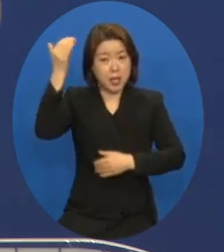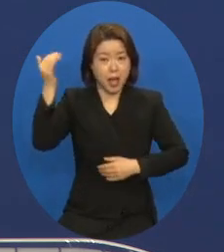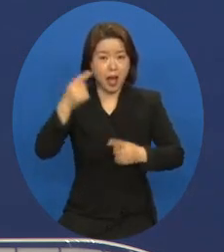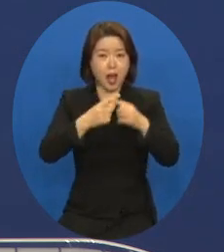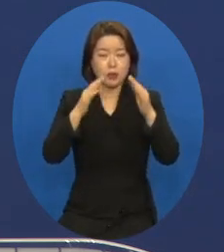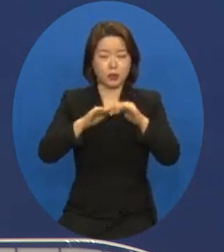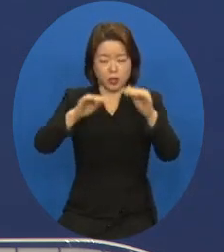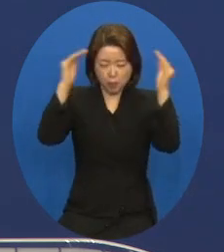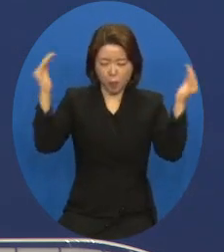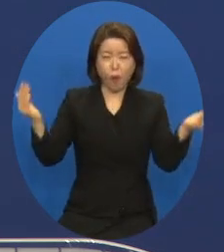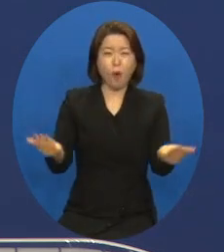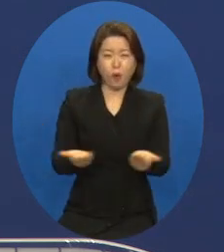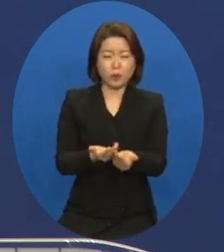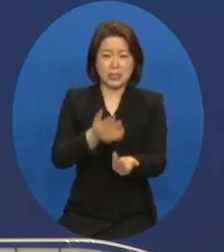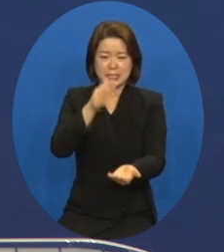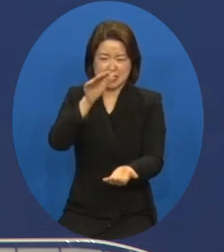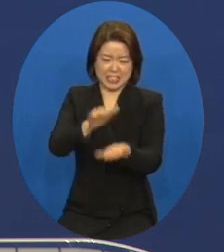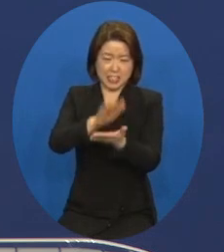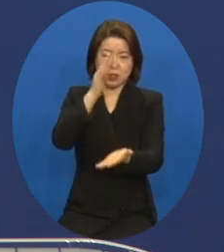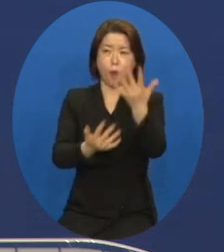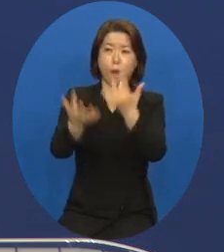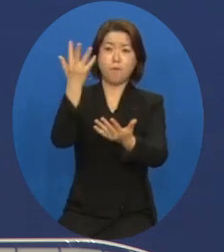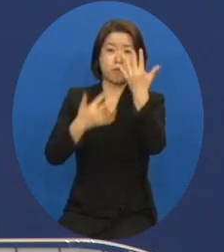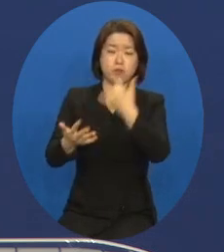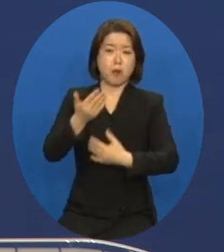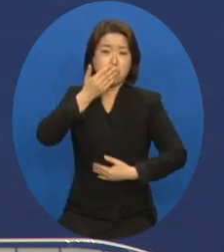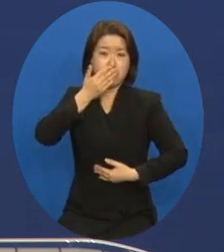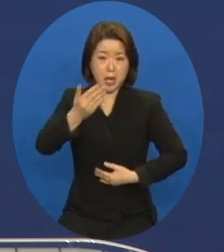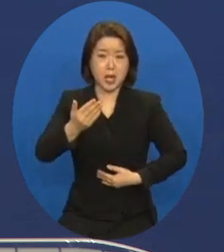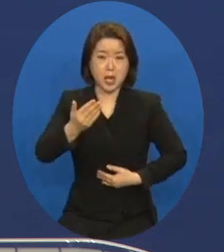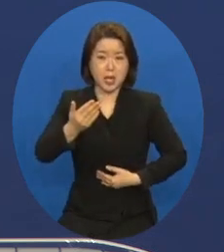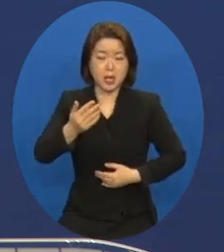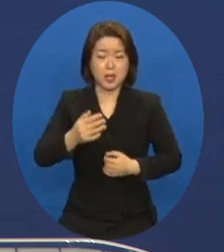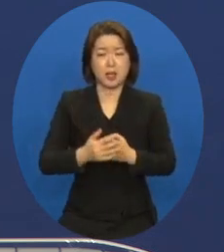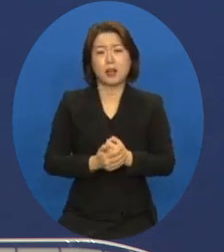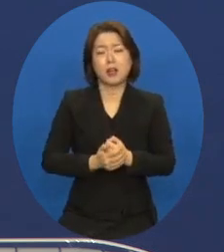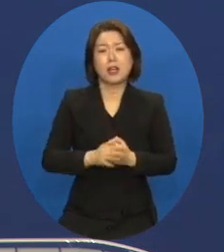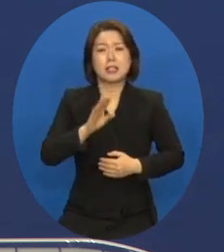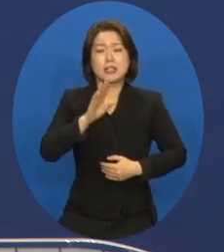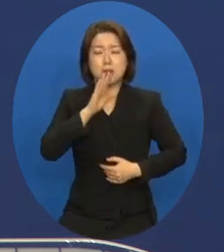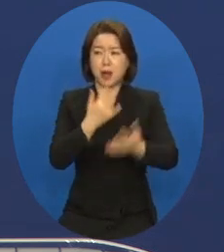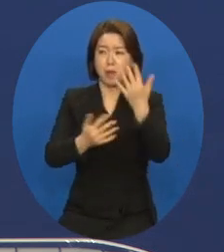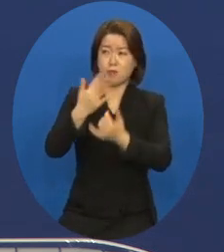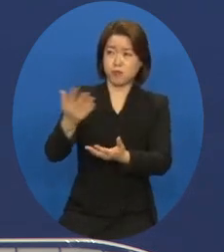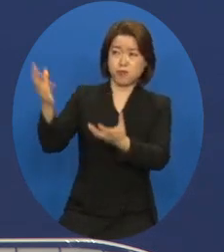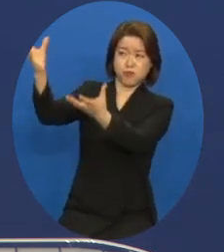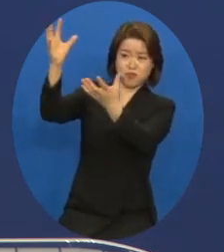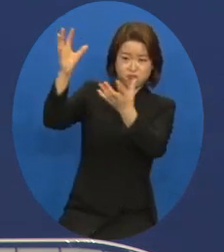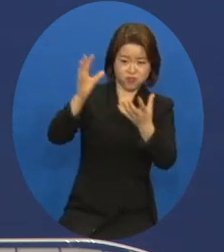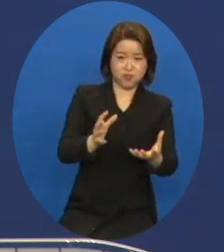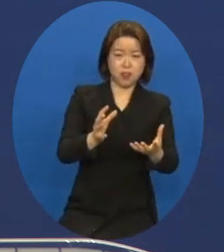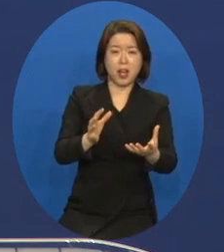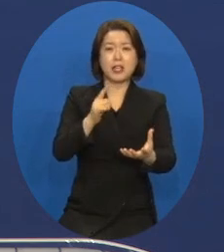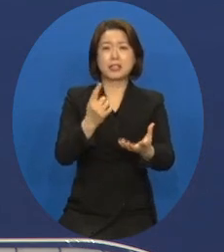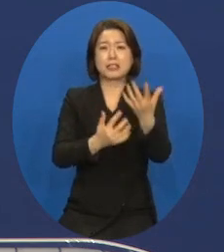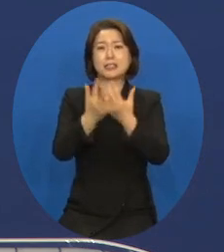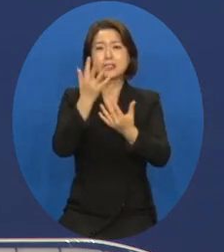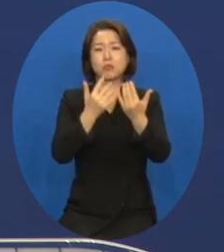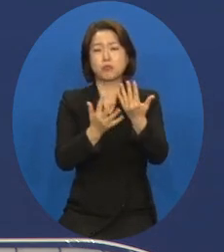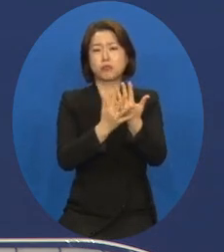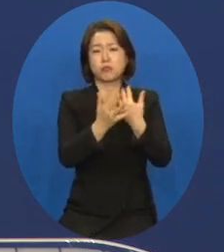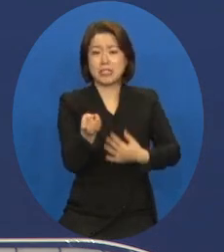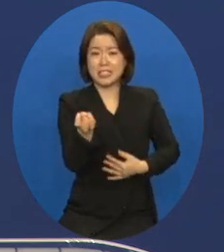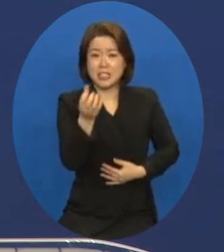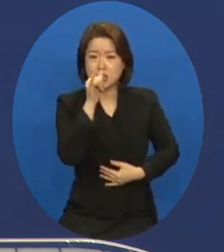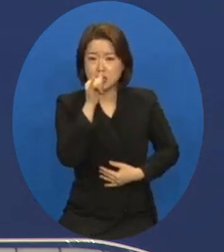전체를 뜨겁게 불태울 수 있는 정말 불이 임하는 그런 붕 의 불씨가